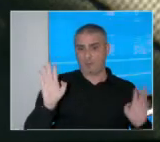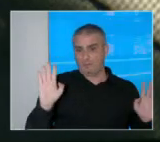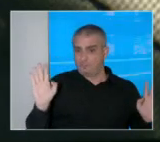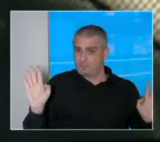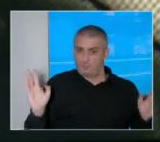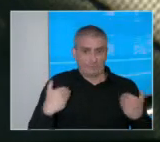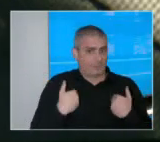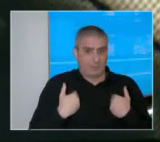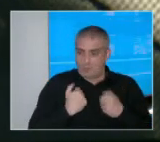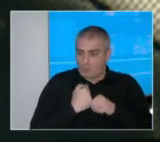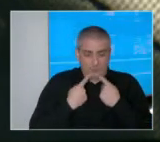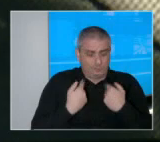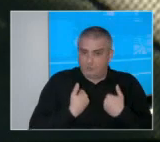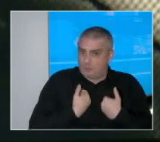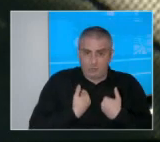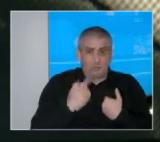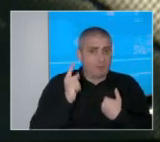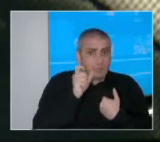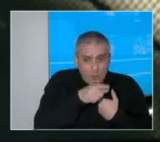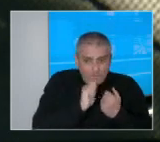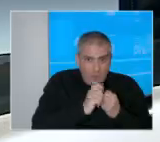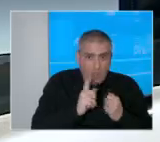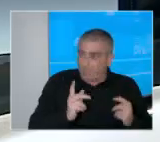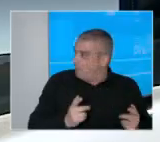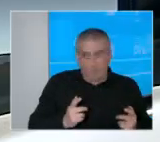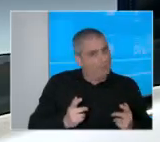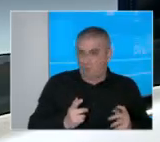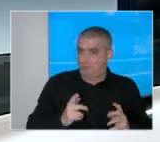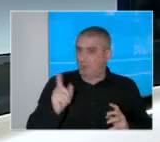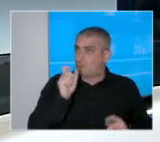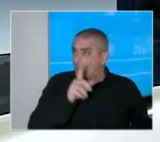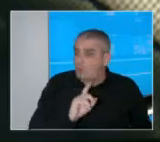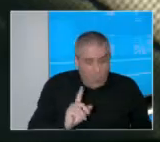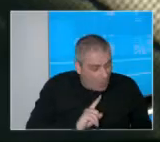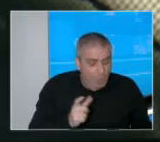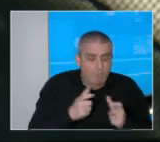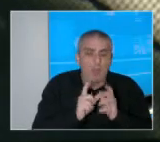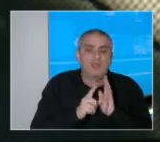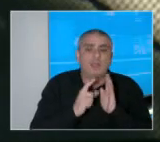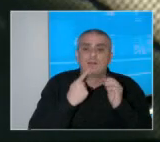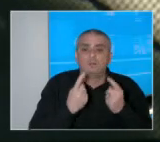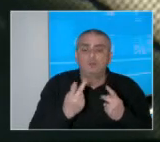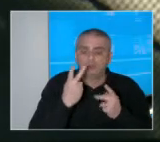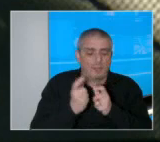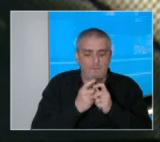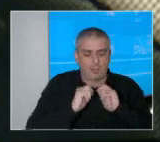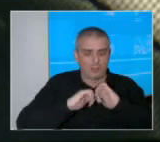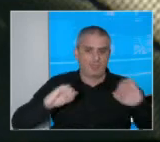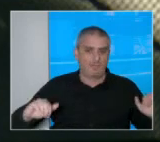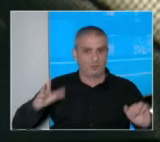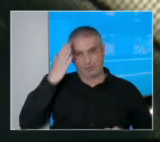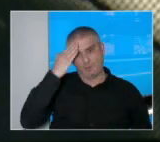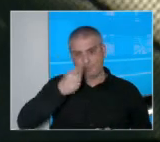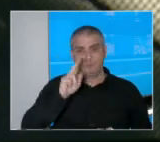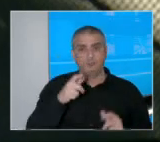גביר? אני לא מנהל מסעום, אני אגיד לך. אתה מחויב לו או לא? הבלוק שלכם כולל. אתה לא מחויב לו? בלוק טכני משמעו שתי מפלגות נפרדות. אולי אתם מכירים את זה,